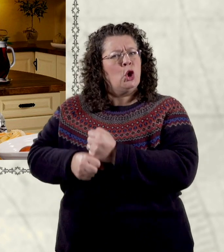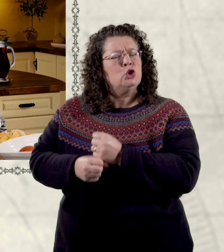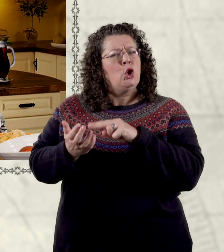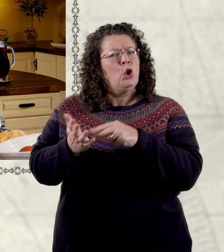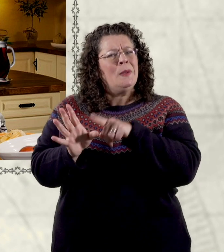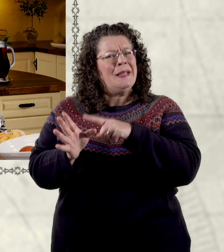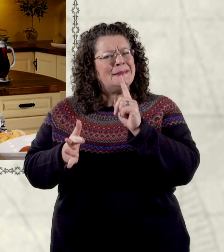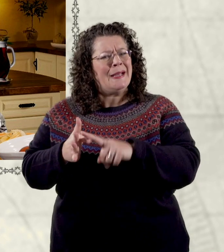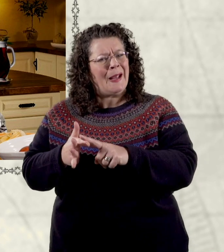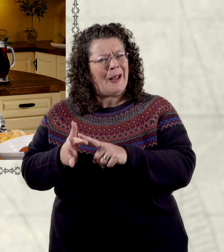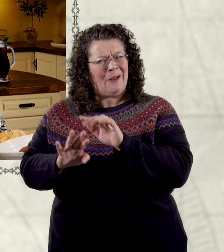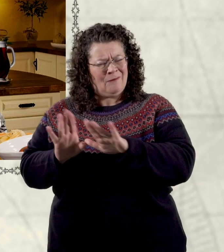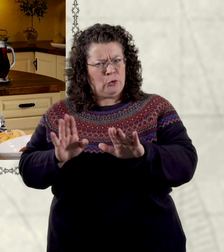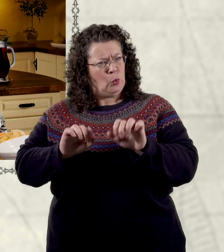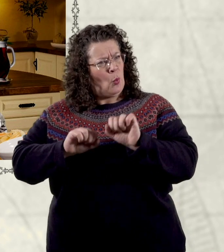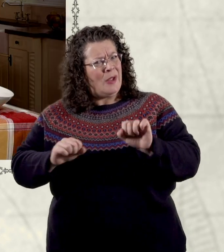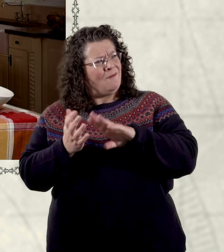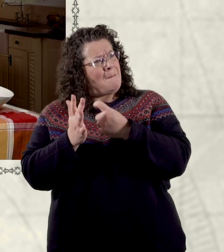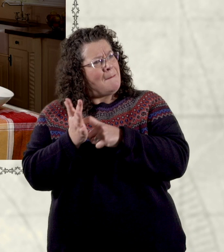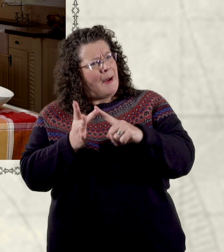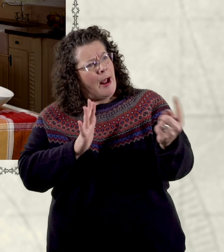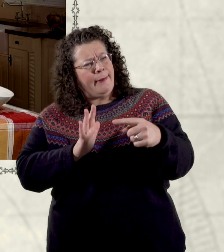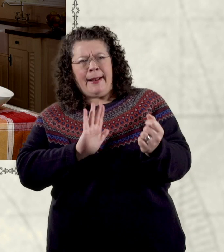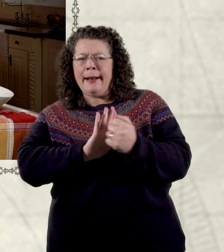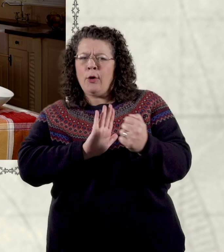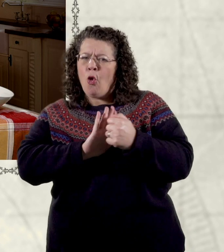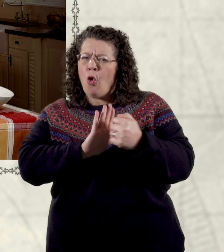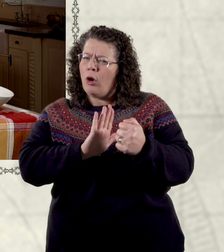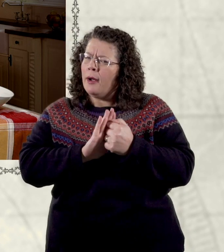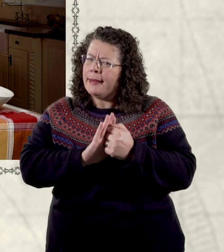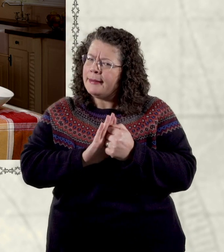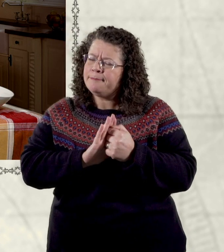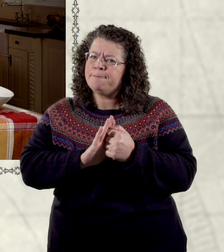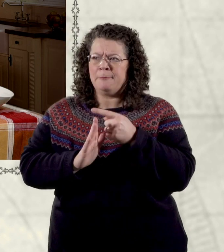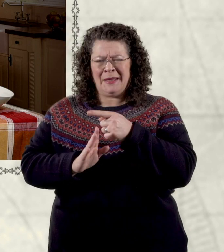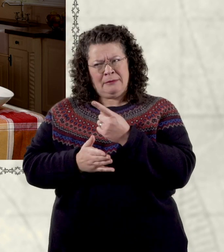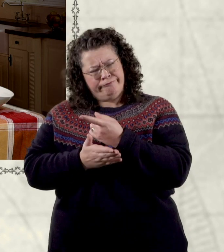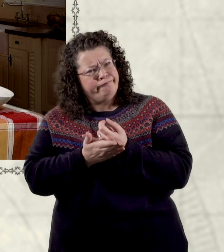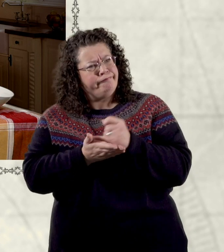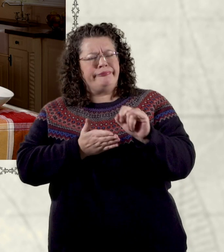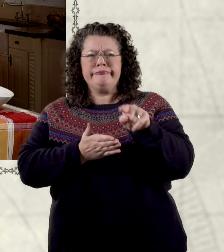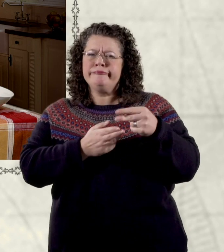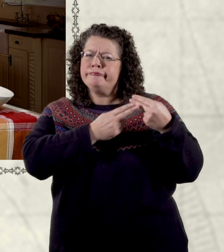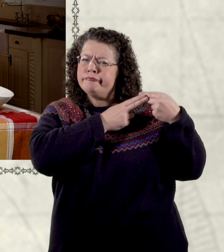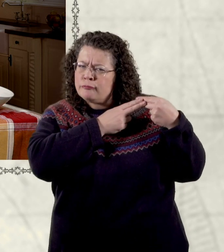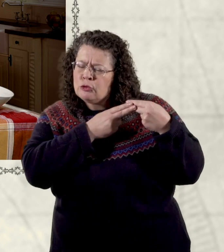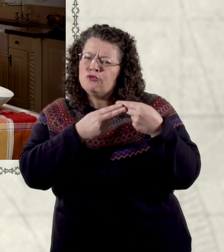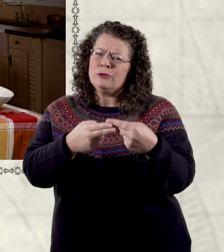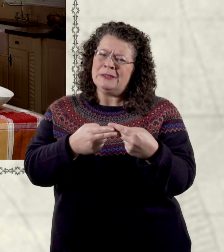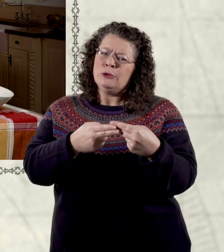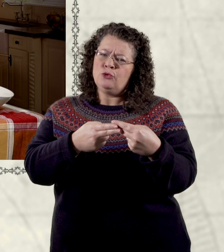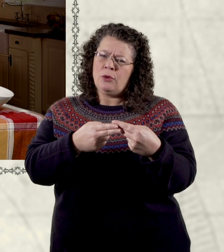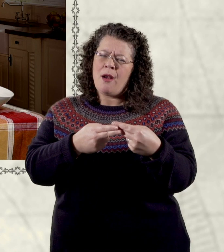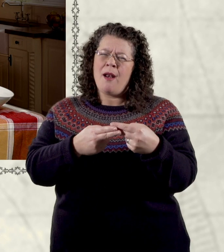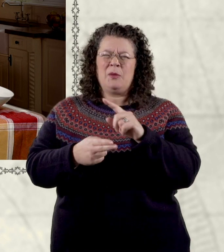yn hytrach nag aros i'r fari ddod i gnocio. Fe wnaeth ymgyrchu yn erbyn y traddodiad, sydd falle'n